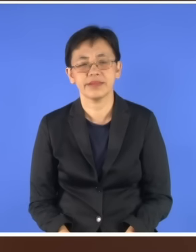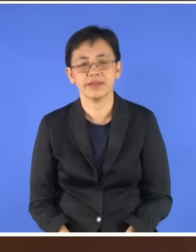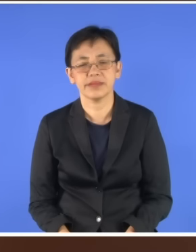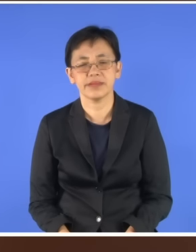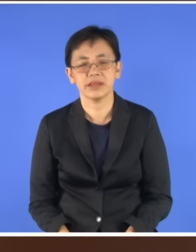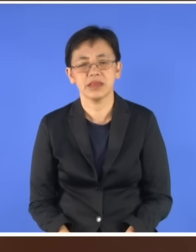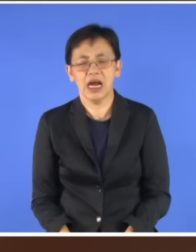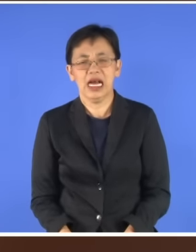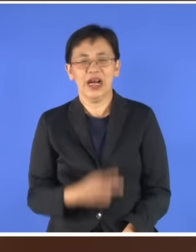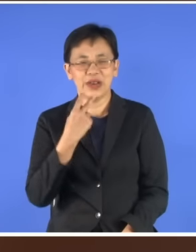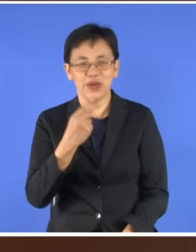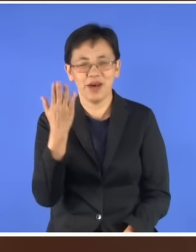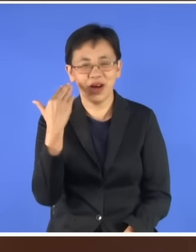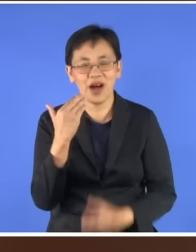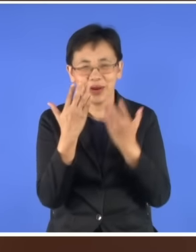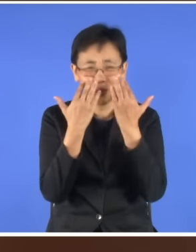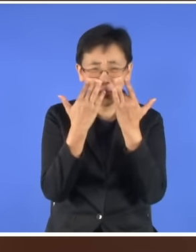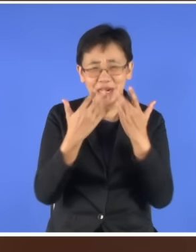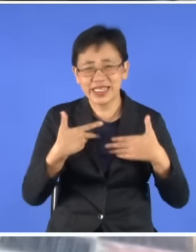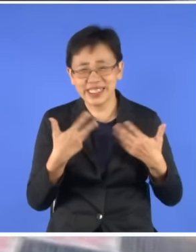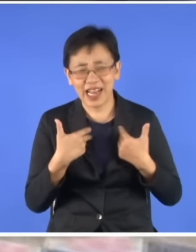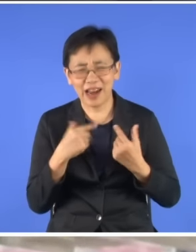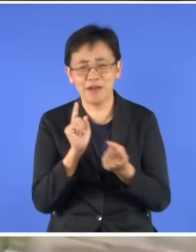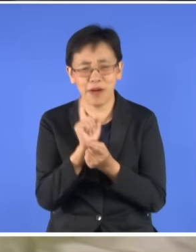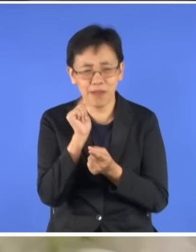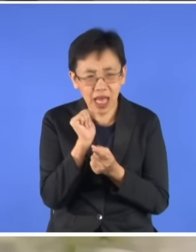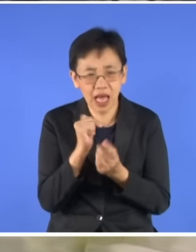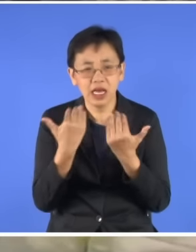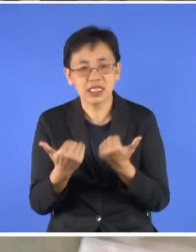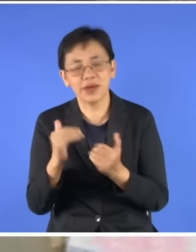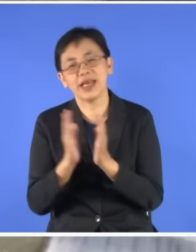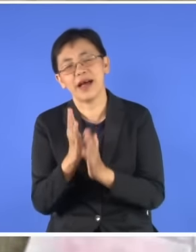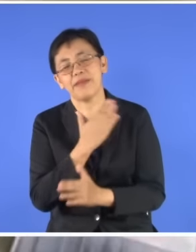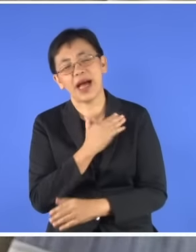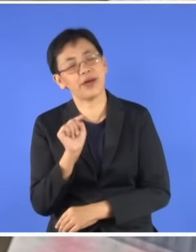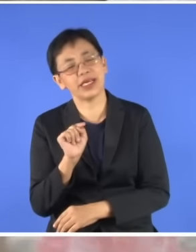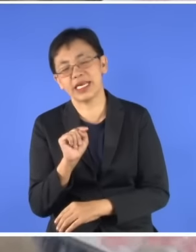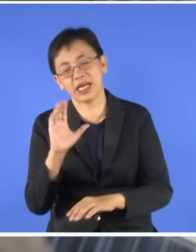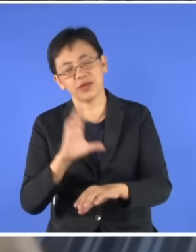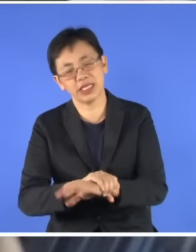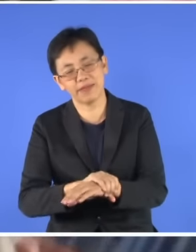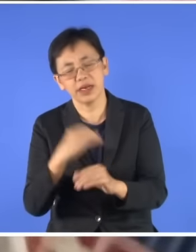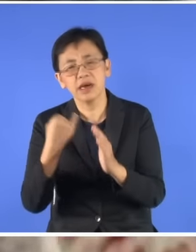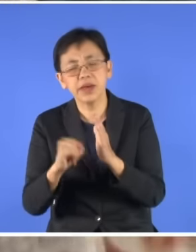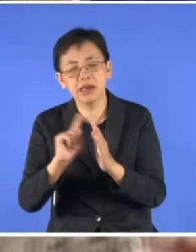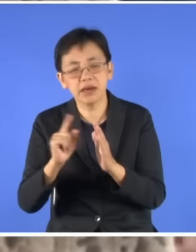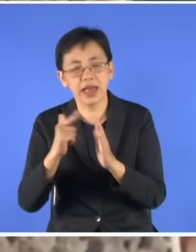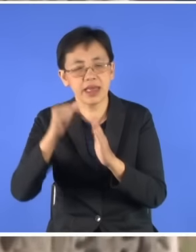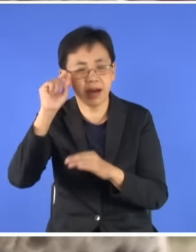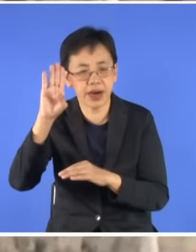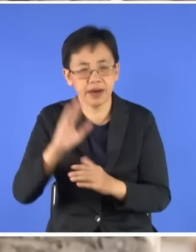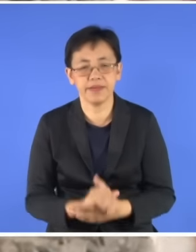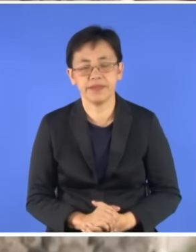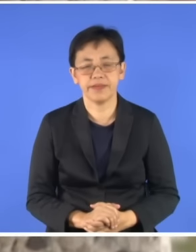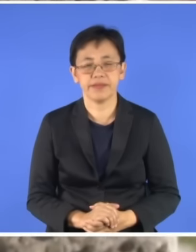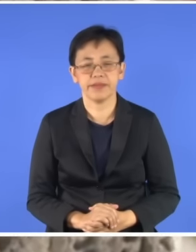ารมณ์มันแบบนี้ไอ้ตอนนั้นเนี่ยน้ำตารื้นด้วยความดีใจแต่วันนี้พระรูปนี้เนี่ยฮะถูกจับยาบ้าเนื่องจากว่านายสยา